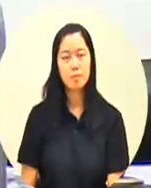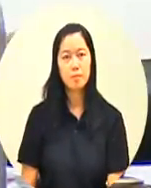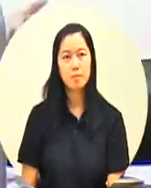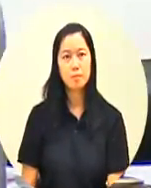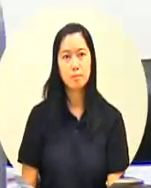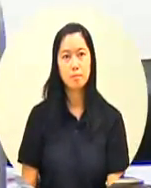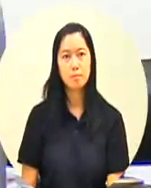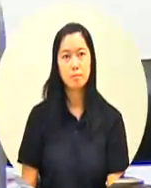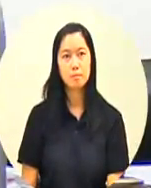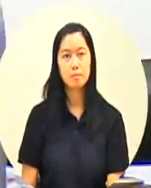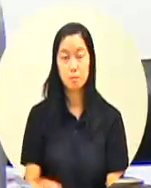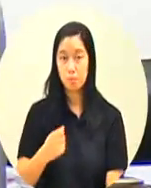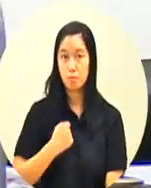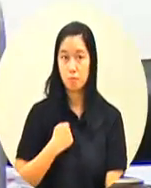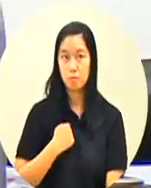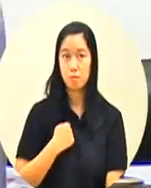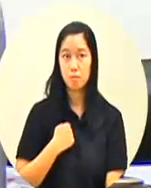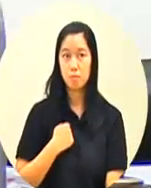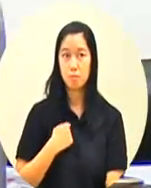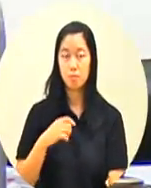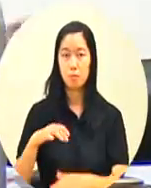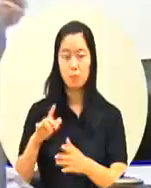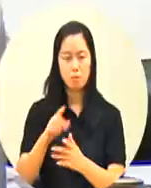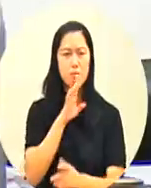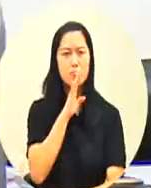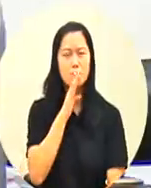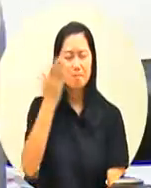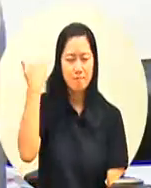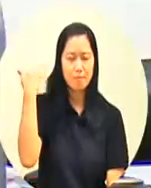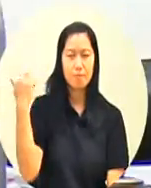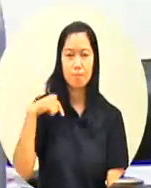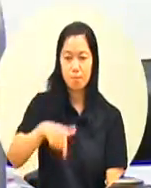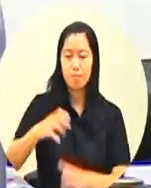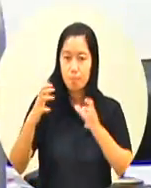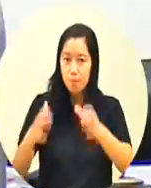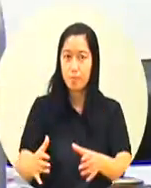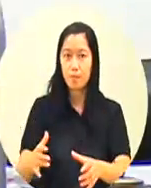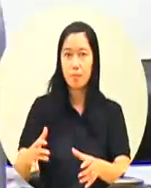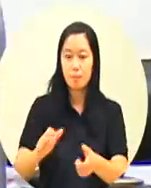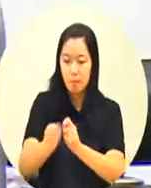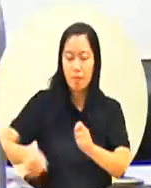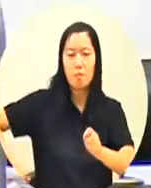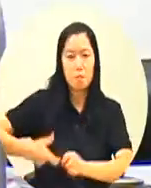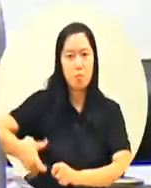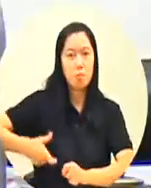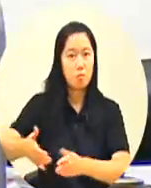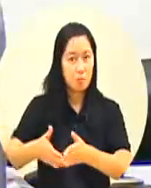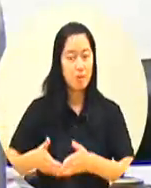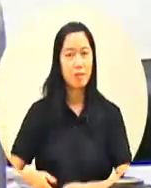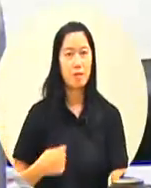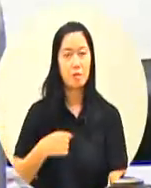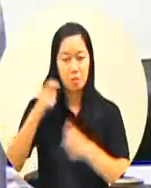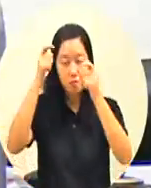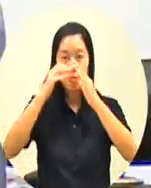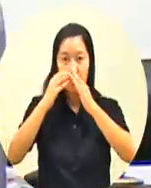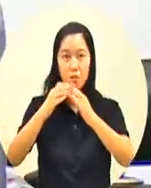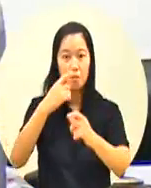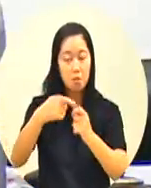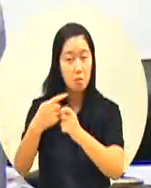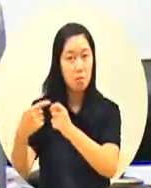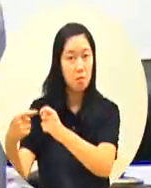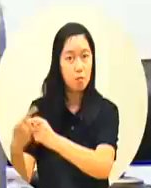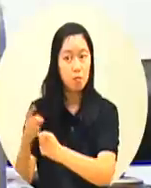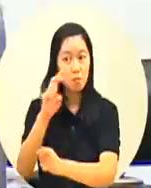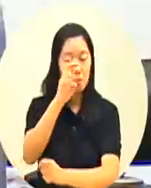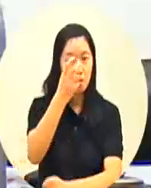照理讲，他老早就在应该是在这边缴税的，这些公司老早就应该在这边缴税的。其实我们高雄市其实，每年20亿，你